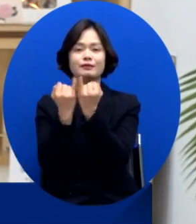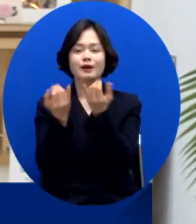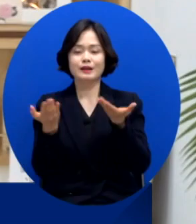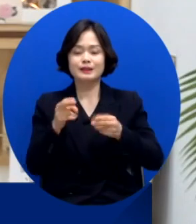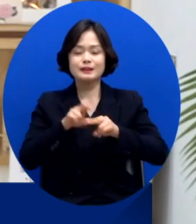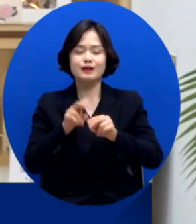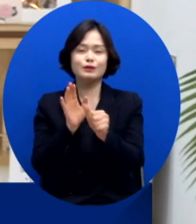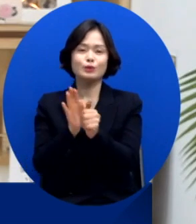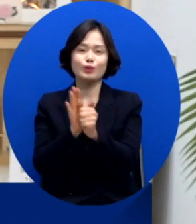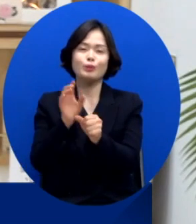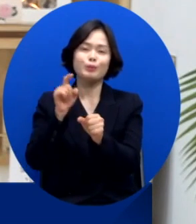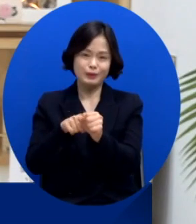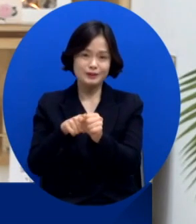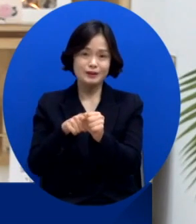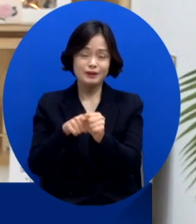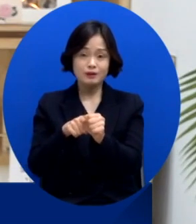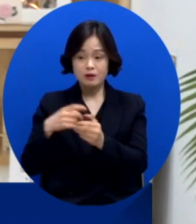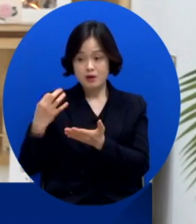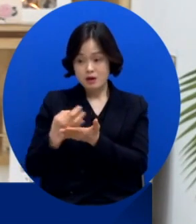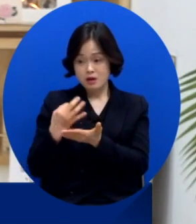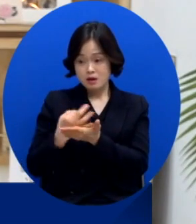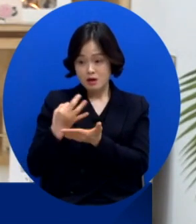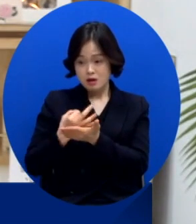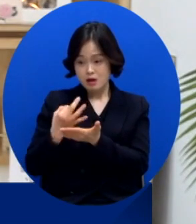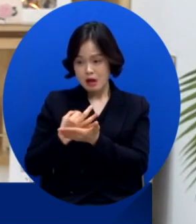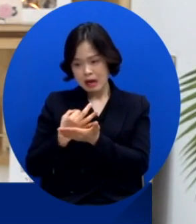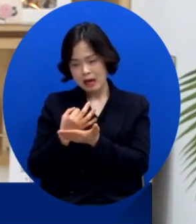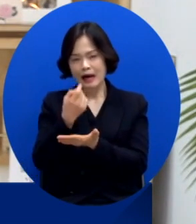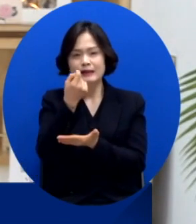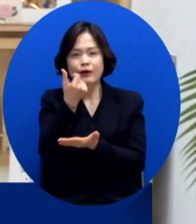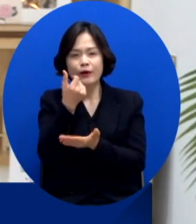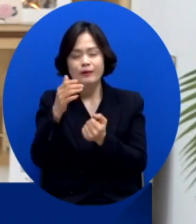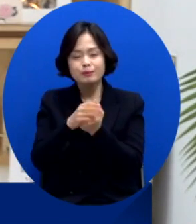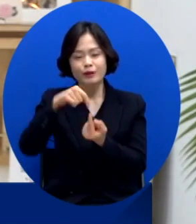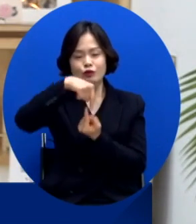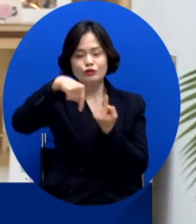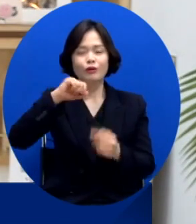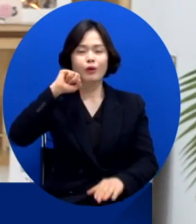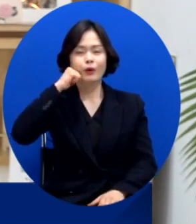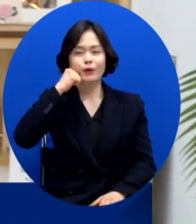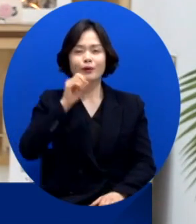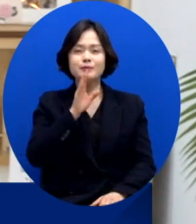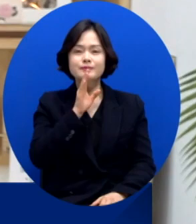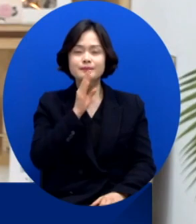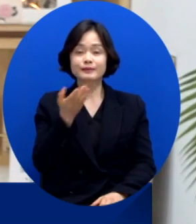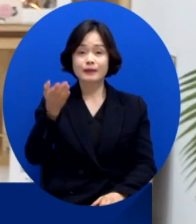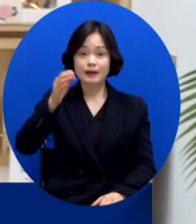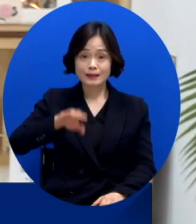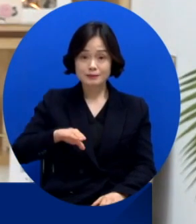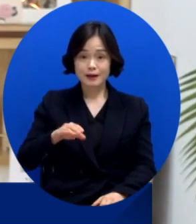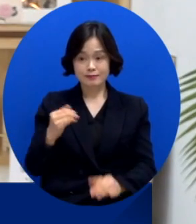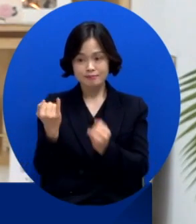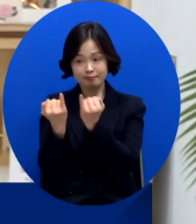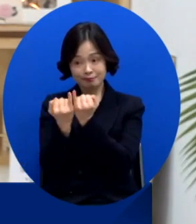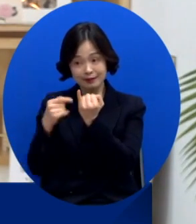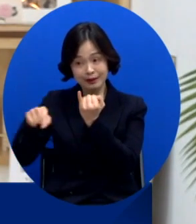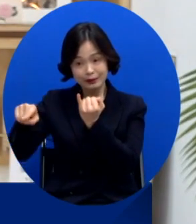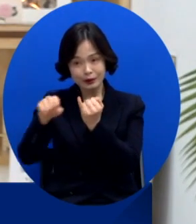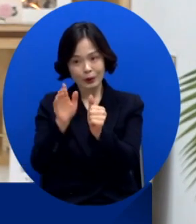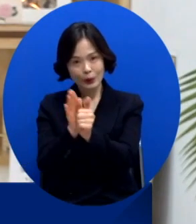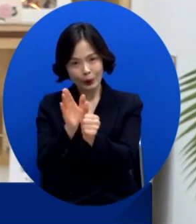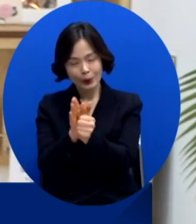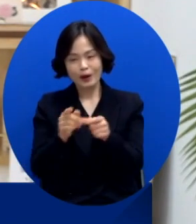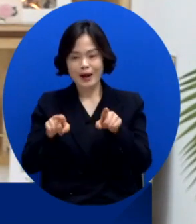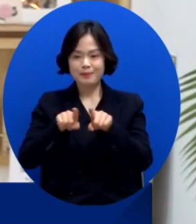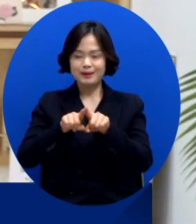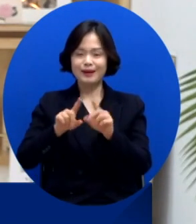저희가 이익은 나지 않고 운영하는데 어려움은 있지만 또 엄마들에게 일자리를 제공하고 또 엄마들과 함께할 수 있는 시간을 만드는 게 의미가